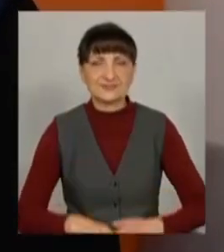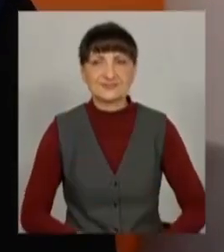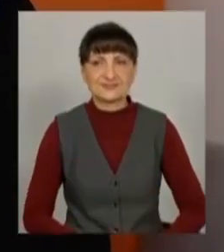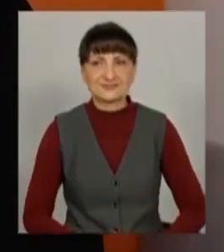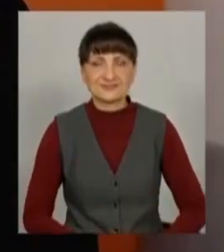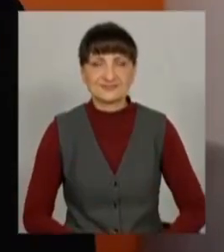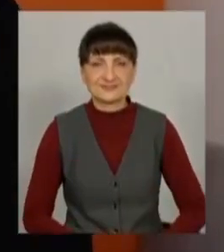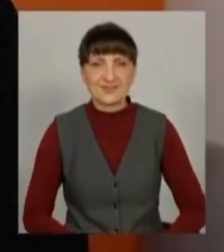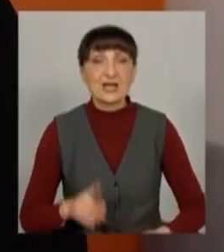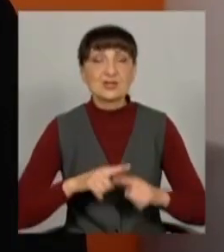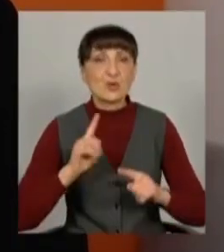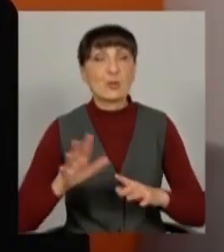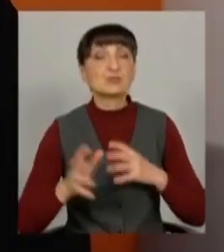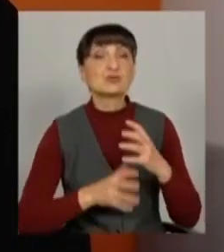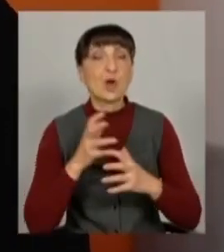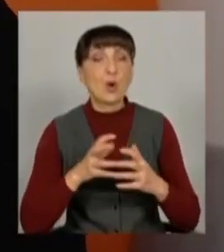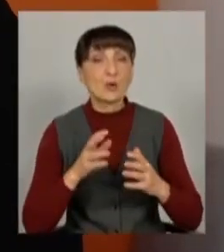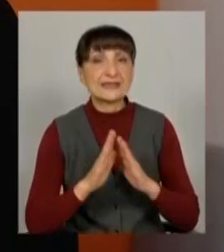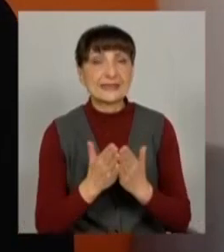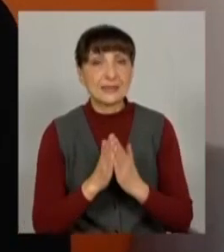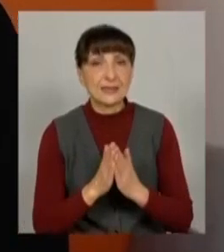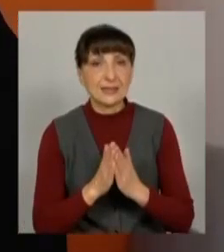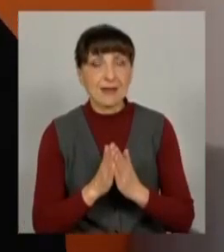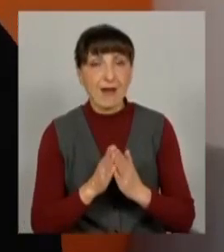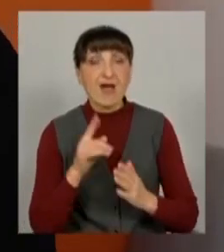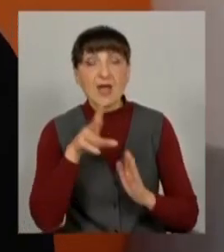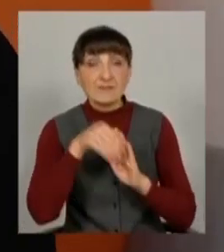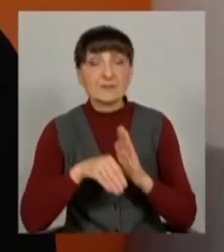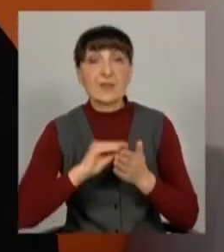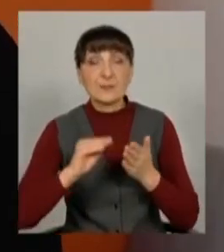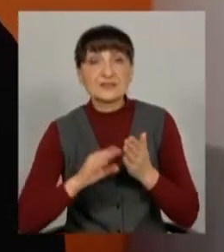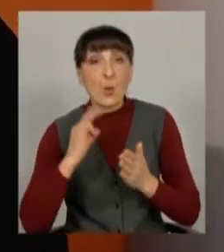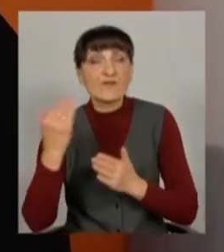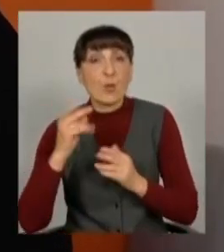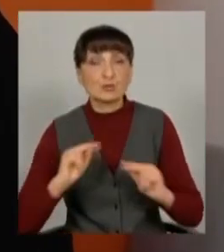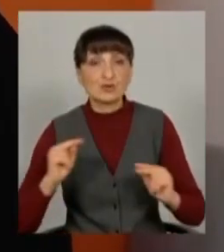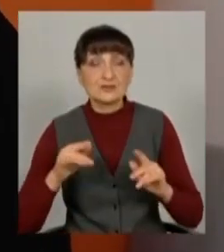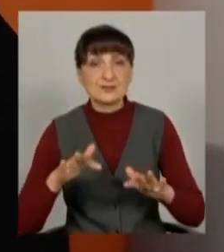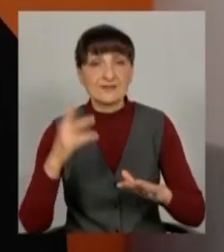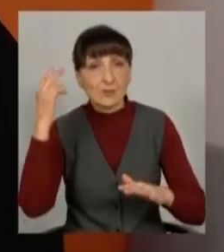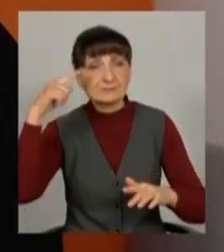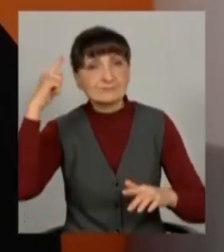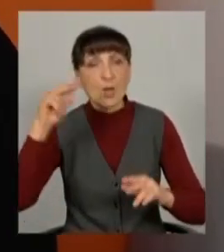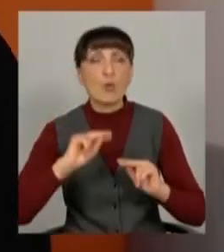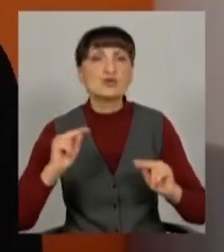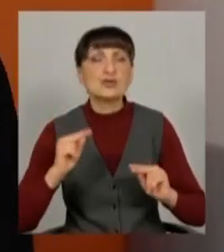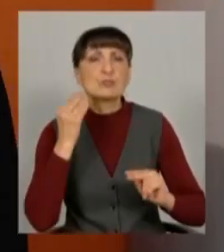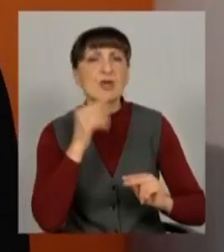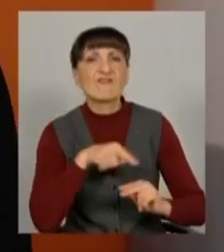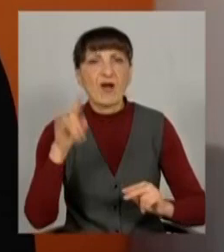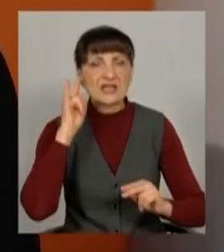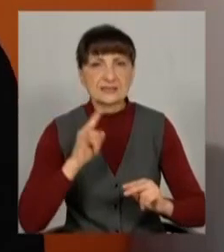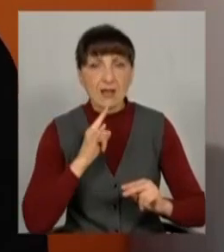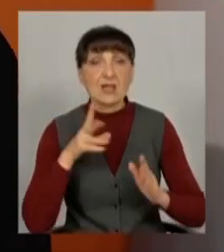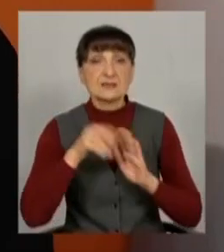изданиях скоро выйдет международный сборник бабалар аманаты в нём рассказывается о деятельности и творчестве лучших учителей Республики